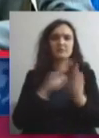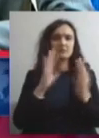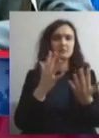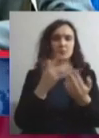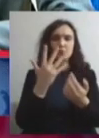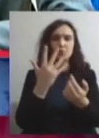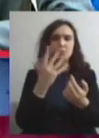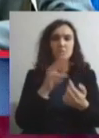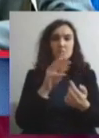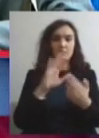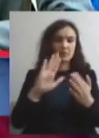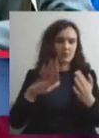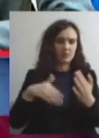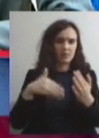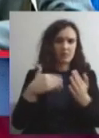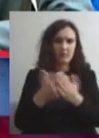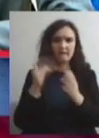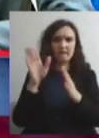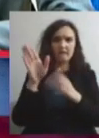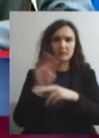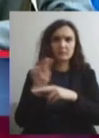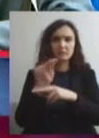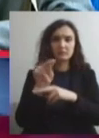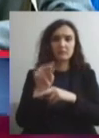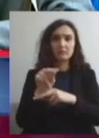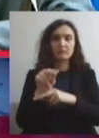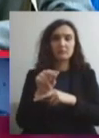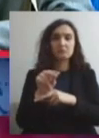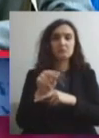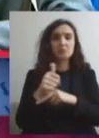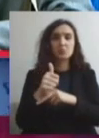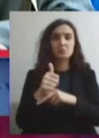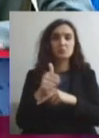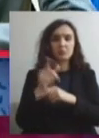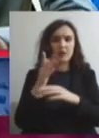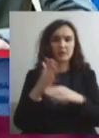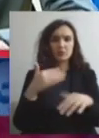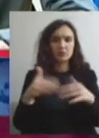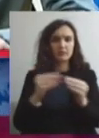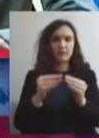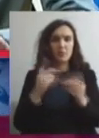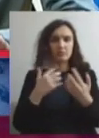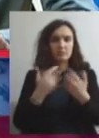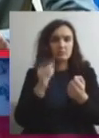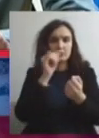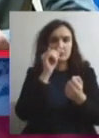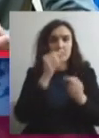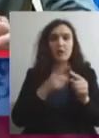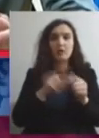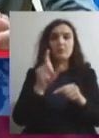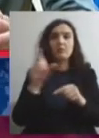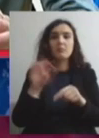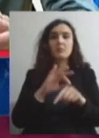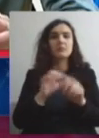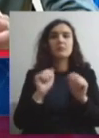მარტის შემდეგ მკურნალობს ახლაც პაციენტი და მას ისევ აქვს სუსტი დადებით ორგანიზმში, ასეთ პაციენტებთან დაკავშირებით